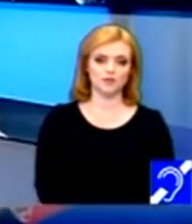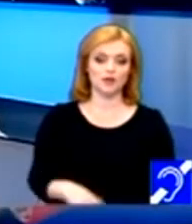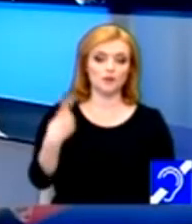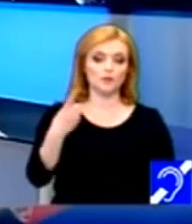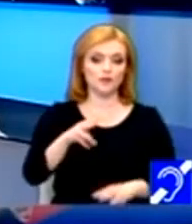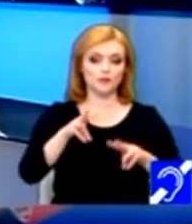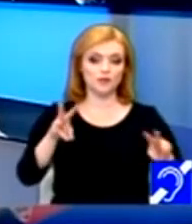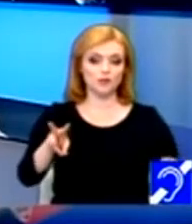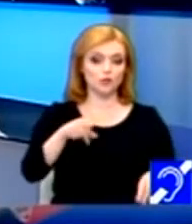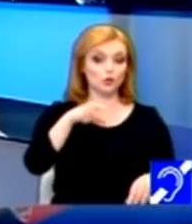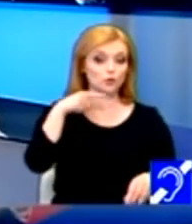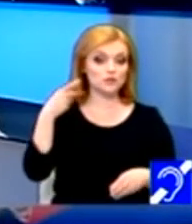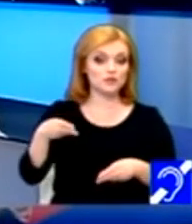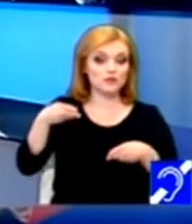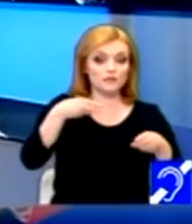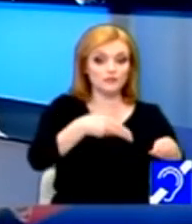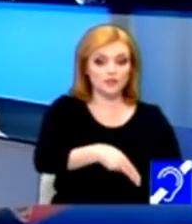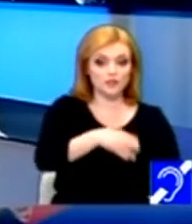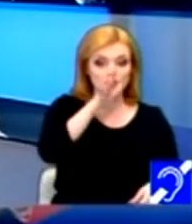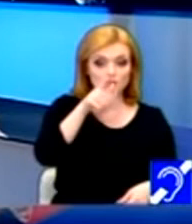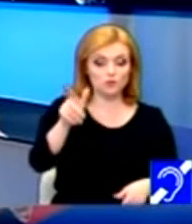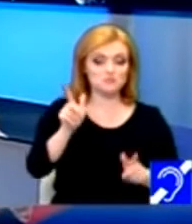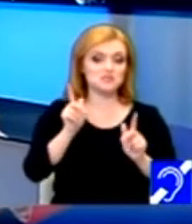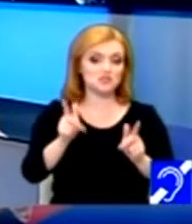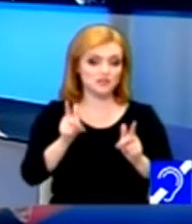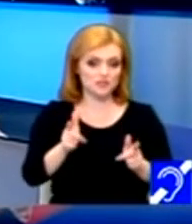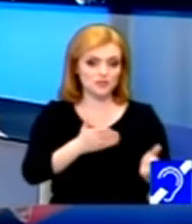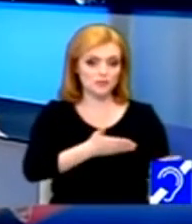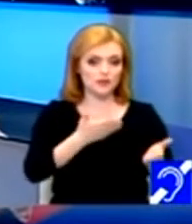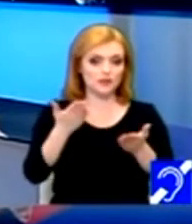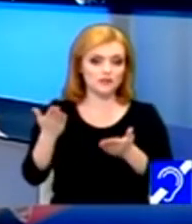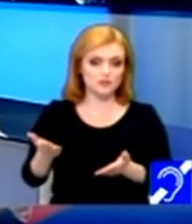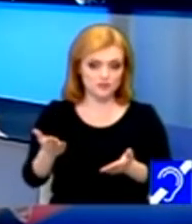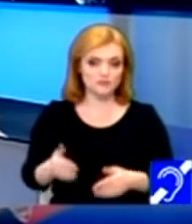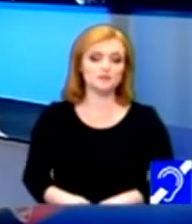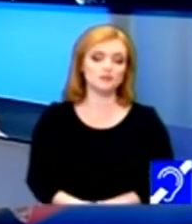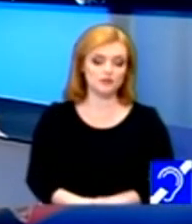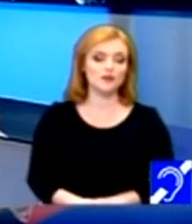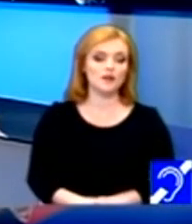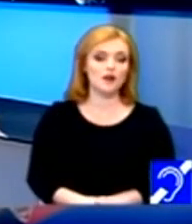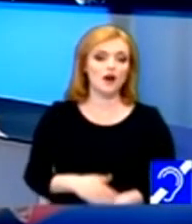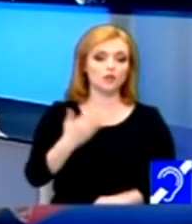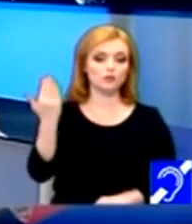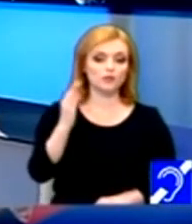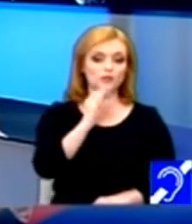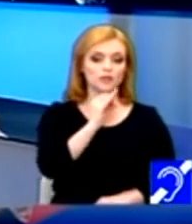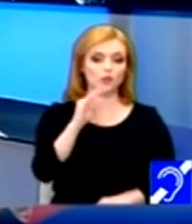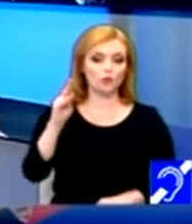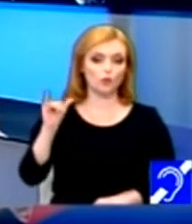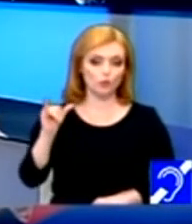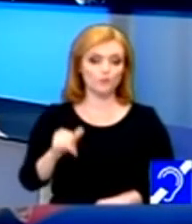Premierul Rusiei vine la Chișinău. Dmitri Medvedev a acceptat invitația prim-ministrului Ion Chicu de a face o vizită de lucru în Republica